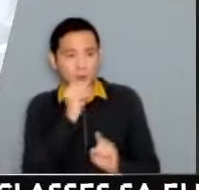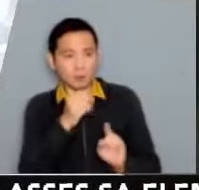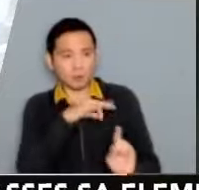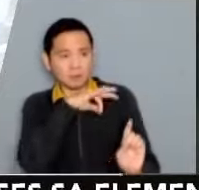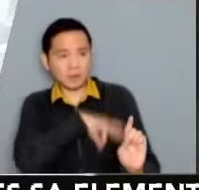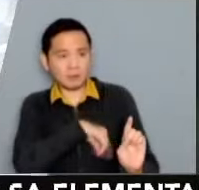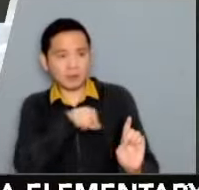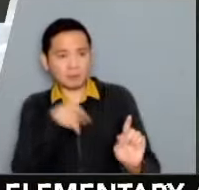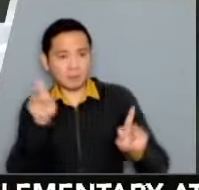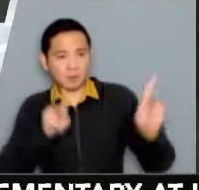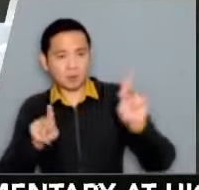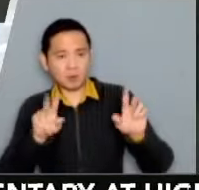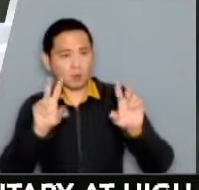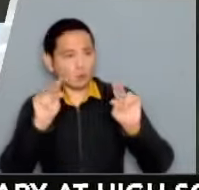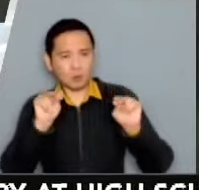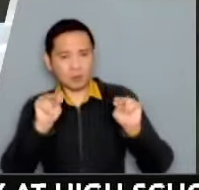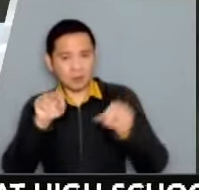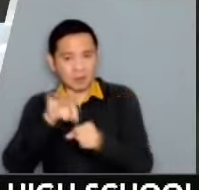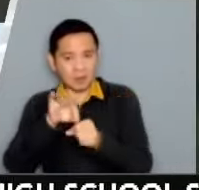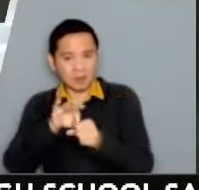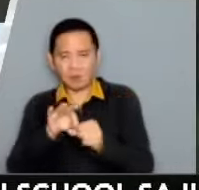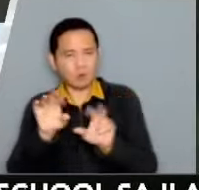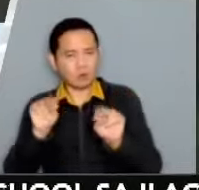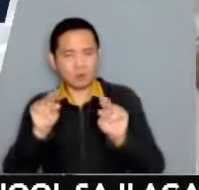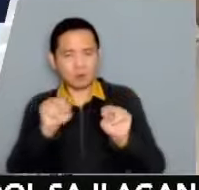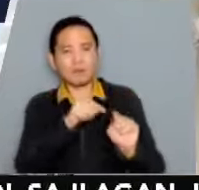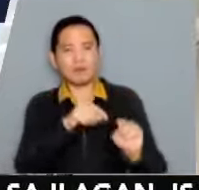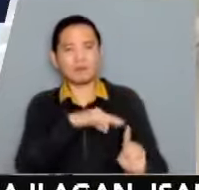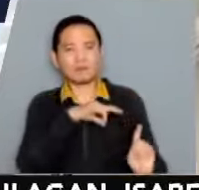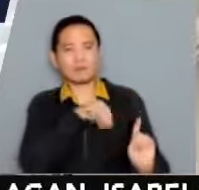Easily, we'll be robbed of 10 billion pesos.